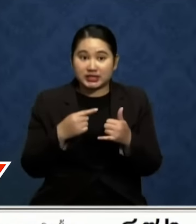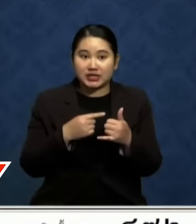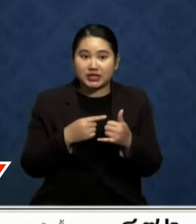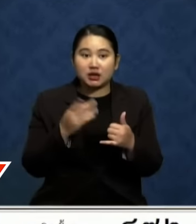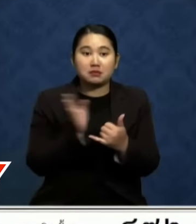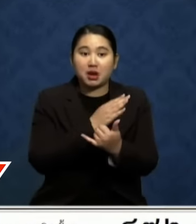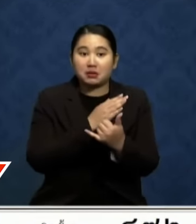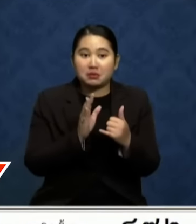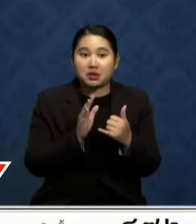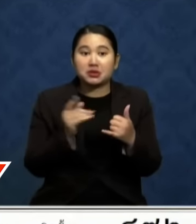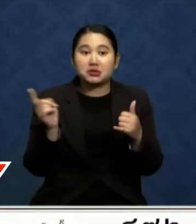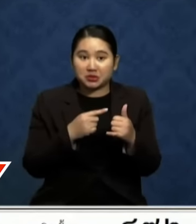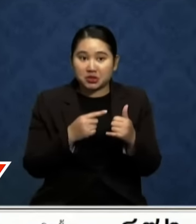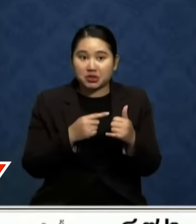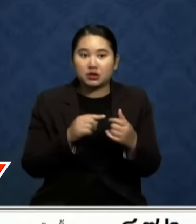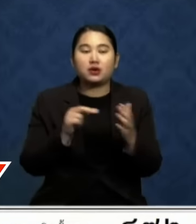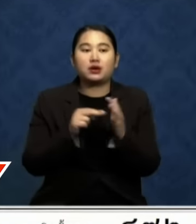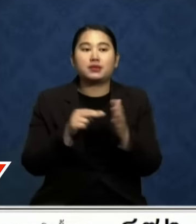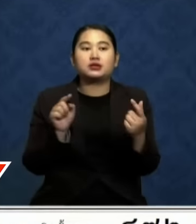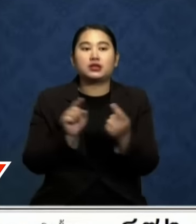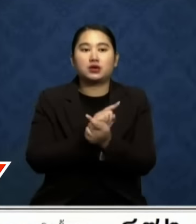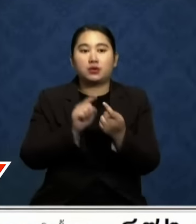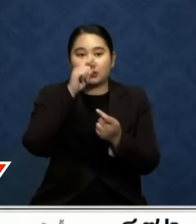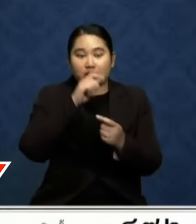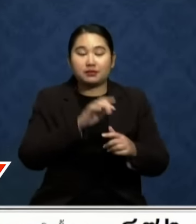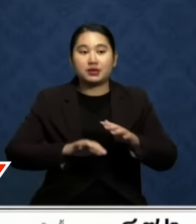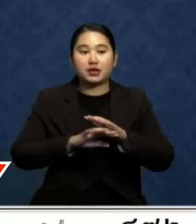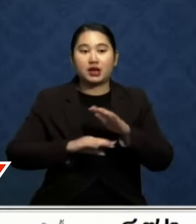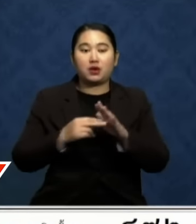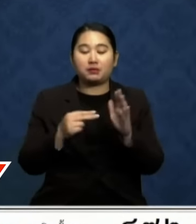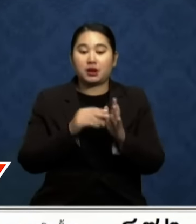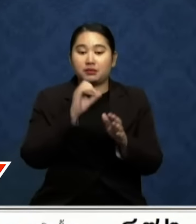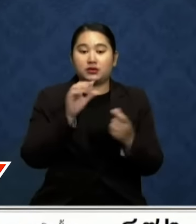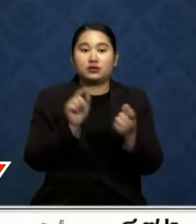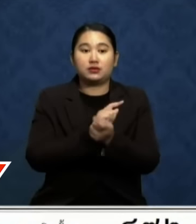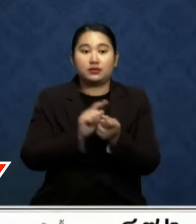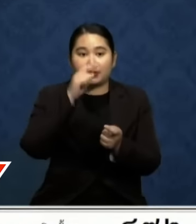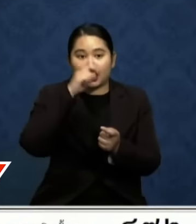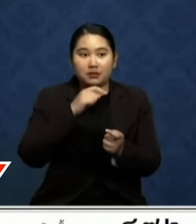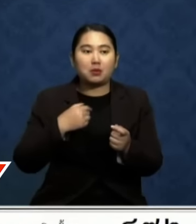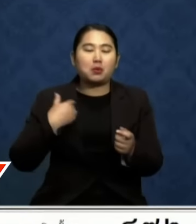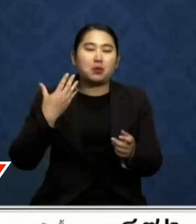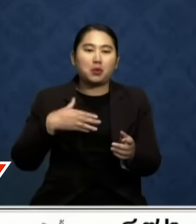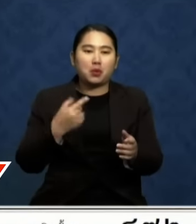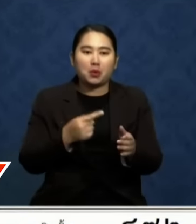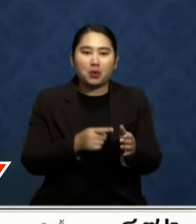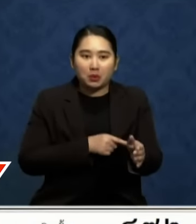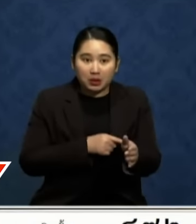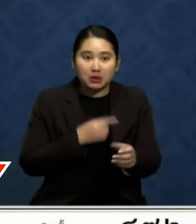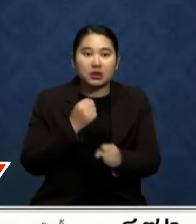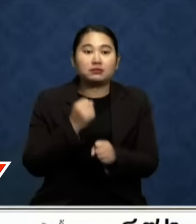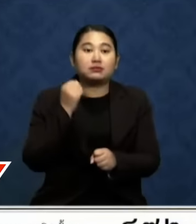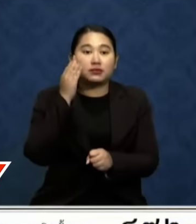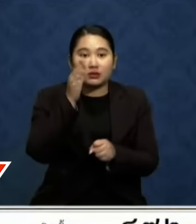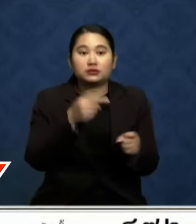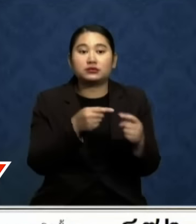ายเด็กเนี่ยมันคือรากฐานของสังคมไทยเรากำลังบอกว่าประเทศไทยเราเนี่ยเป็นอย่างนี้มาตั้งแต่อดีตและเป็นสิ่งที่ควรกระทำต่อไปอย่างนั้น